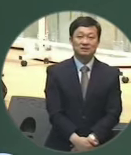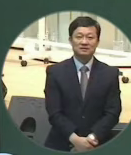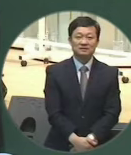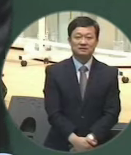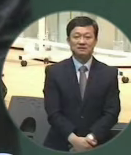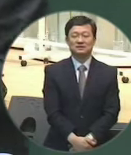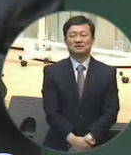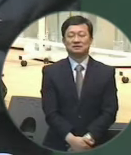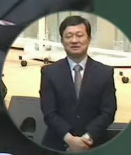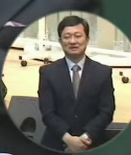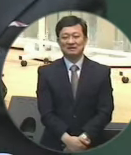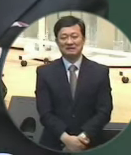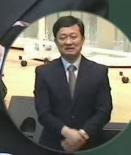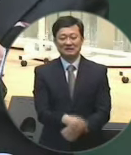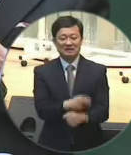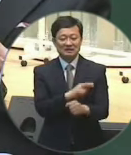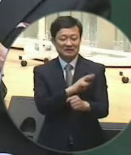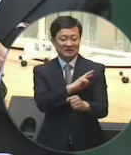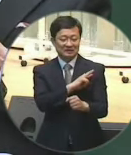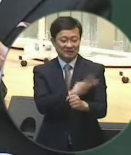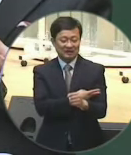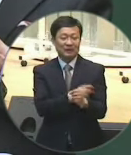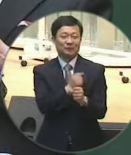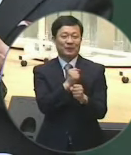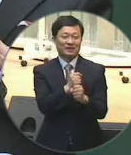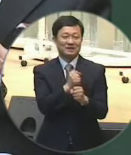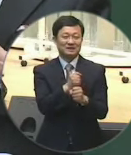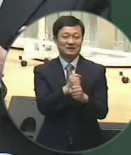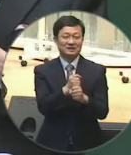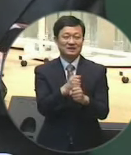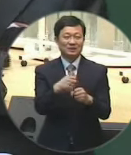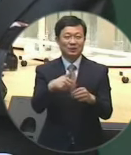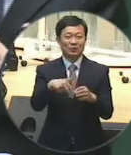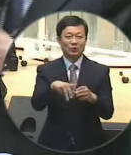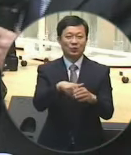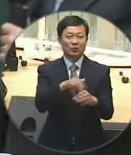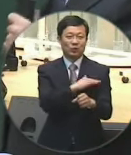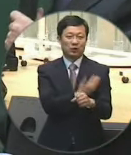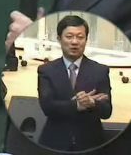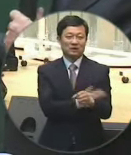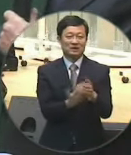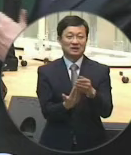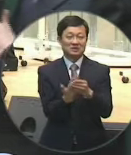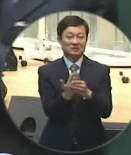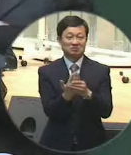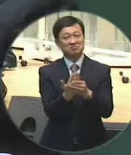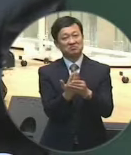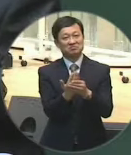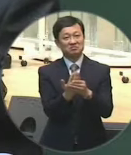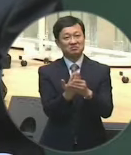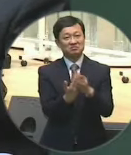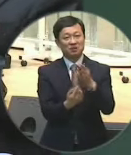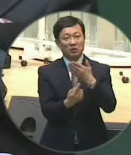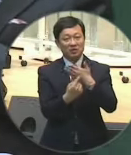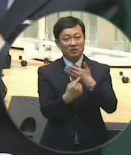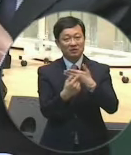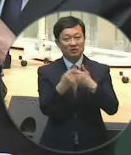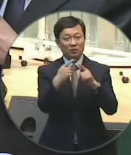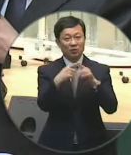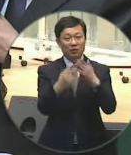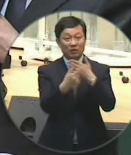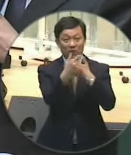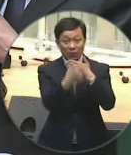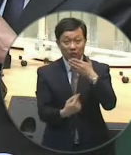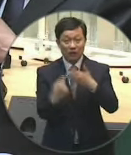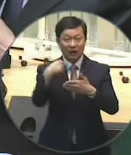이단 만드는 교권이 일어났어요. There is the church authority that creates cults. 얼른 보면 참 잘하는 일이죠. Oh, and it looks